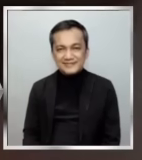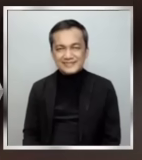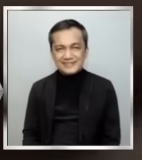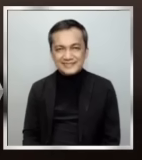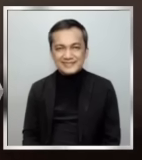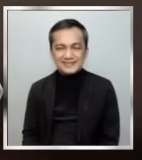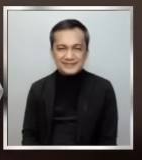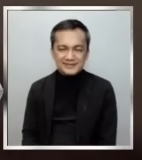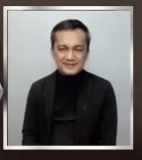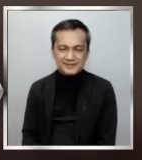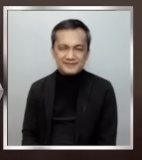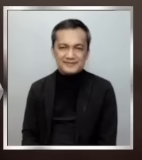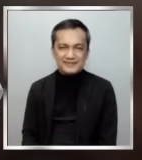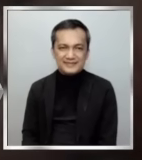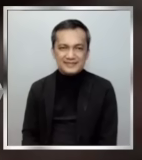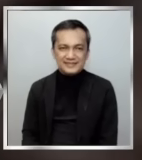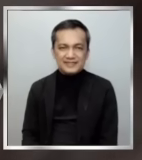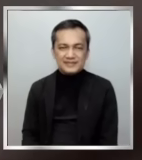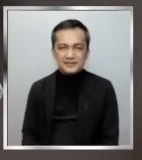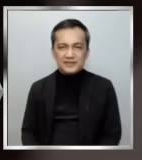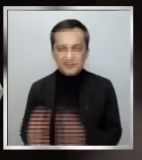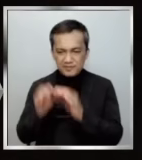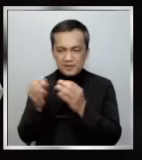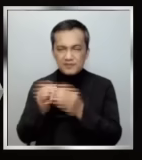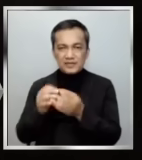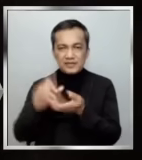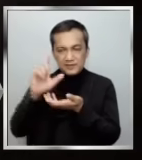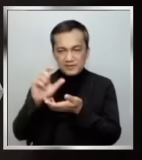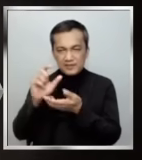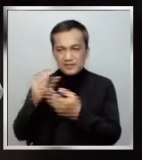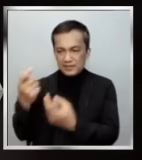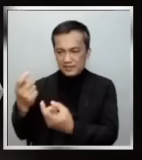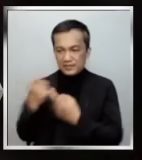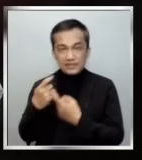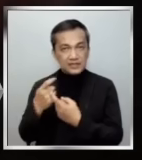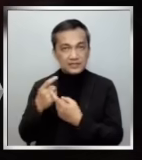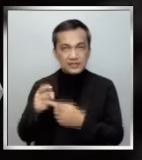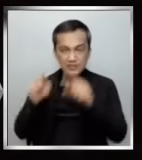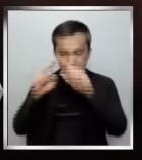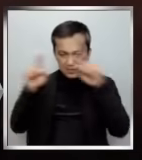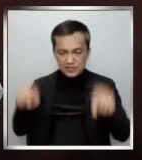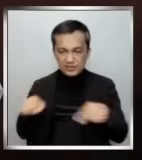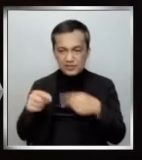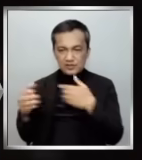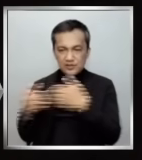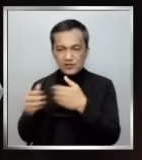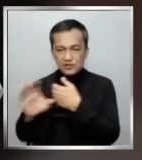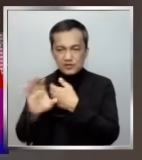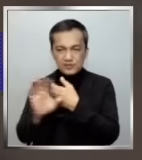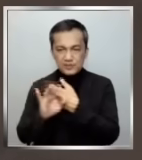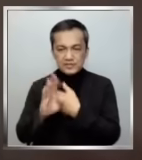kanina may family portrait ding regalo sa kanya ang isa sa kanyang close friend na si